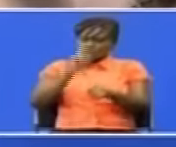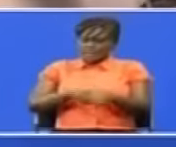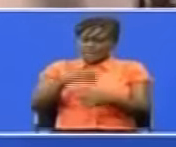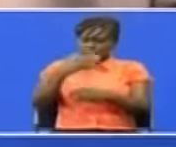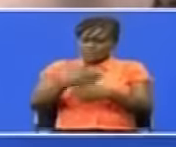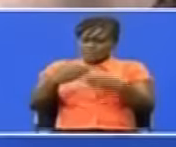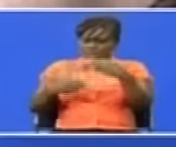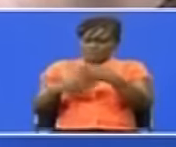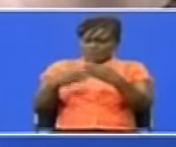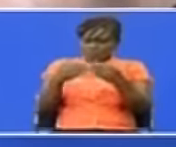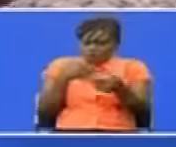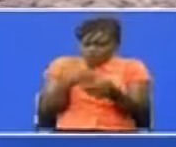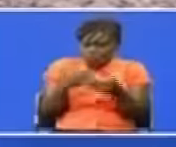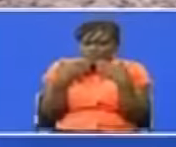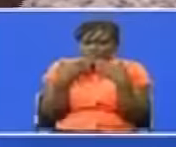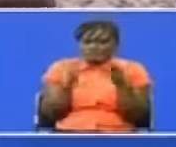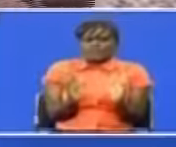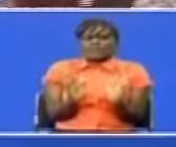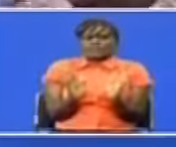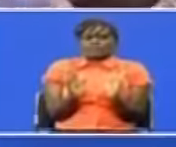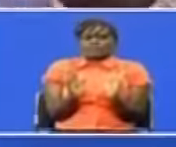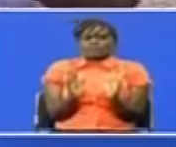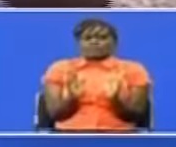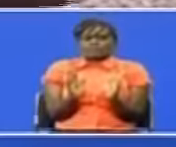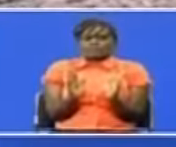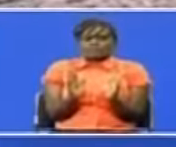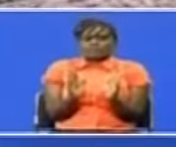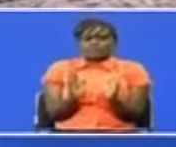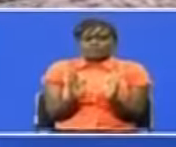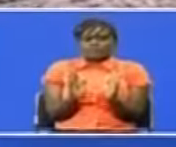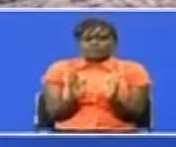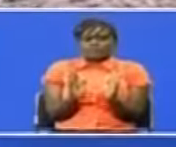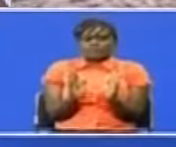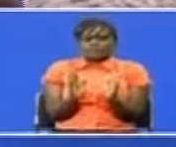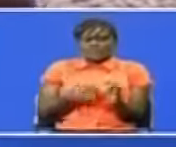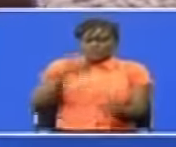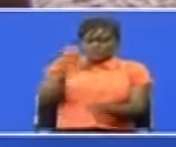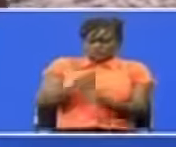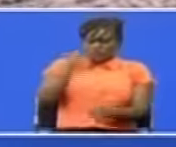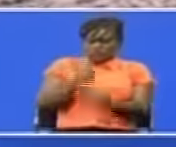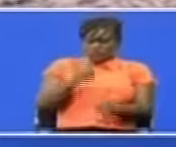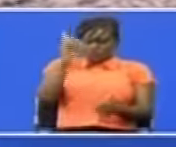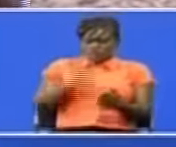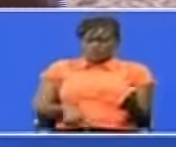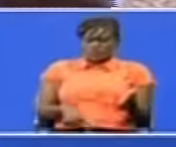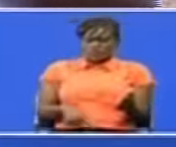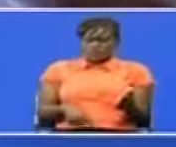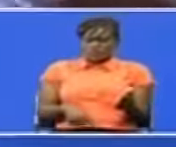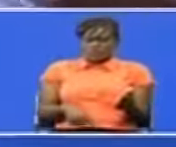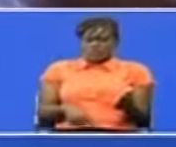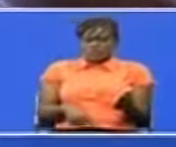kuweka kokoto unakaribia kukamilika. First cushion, its function is